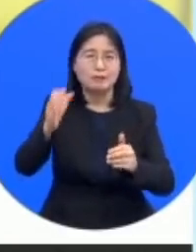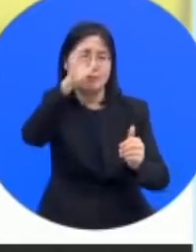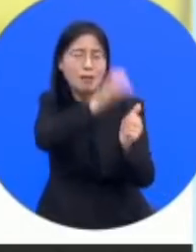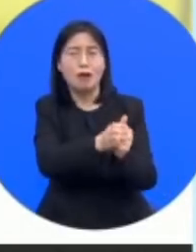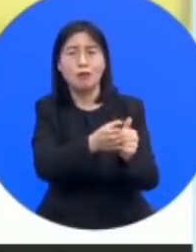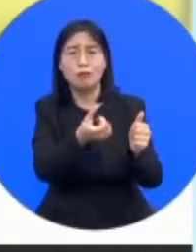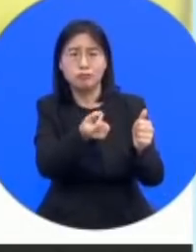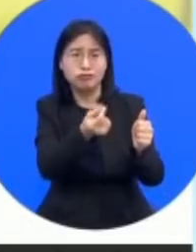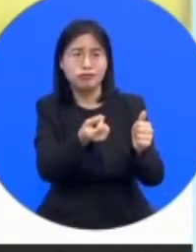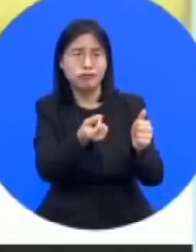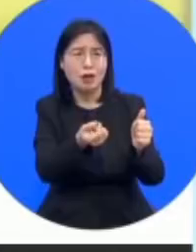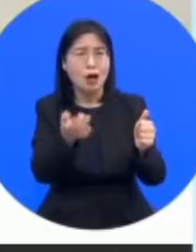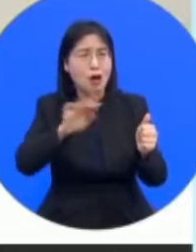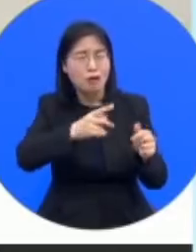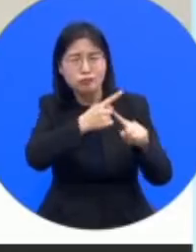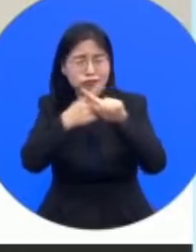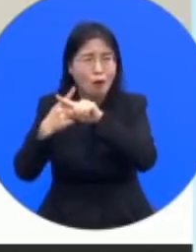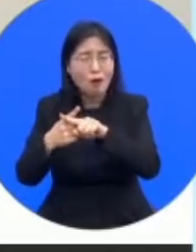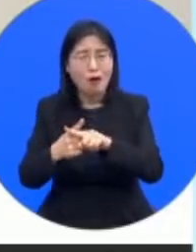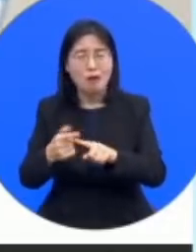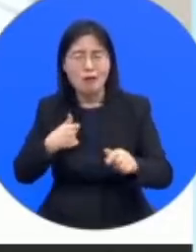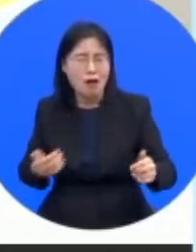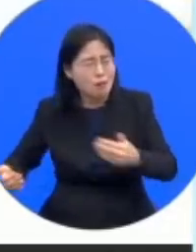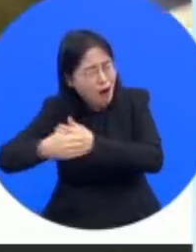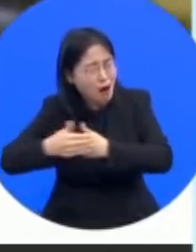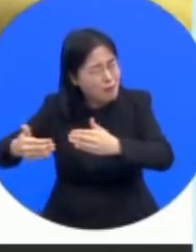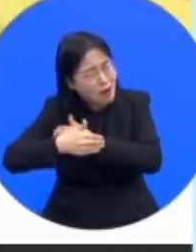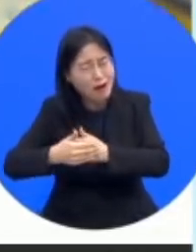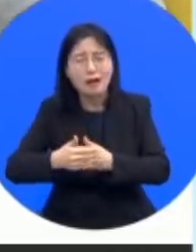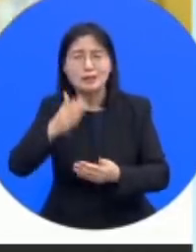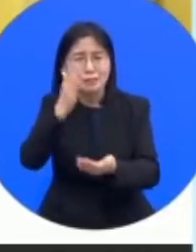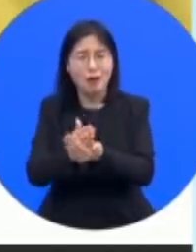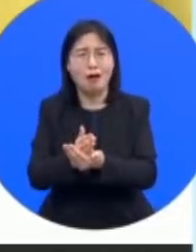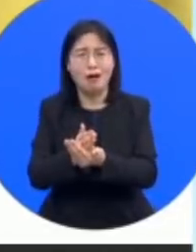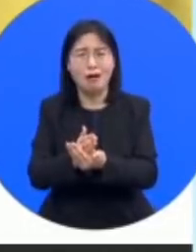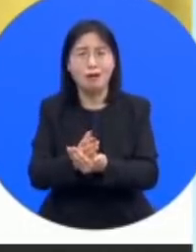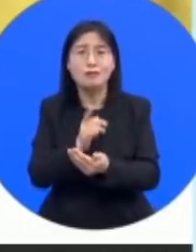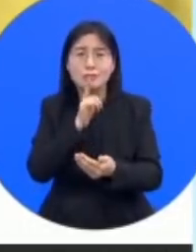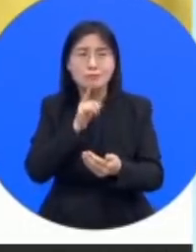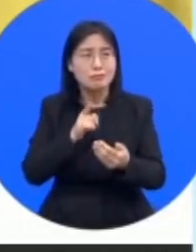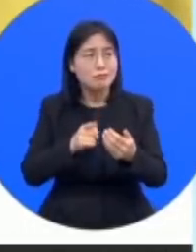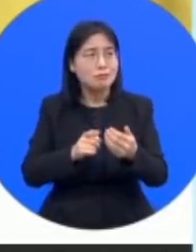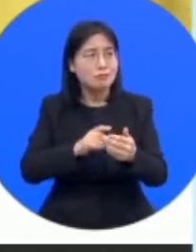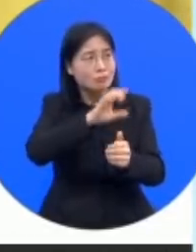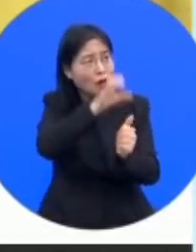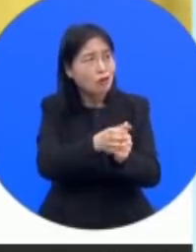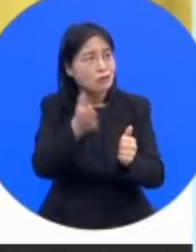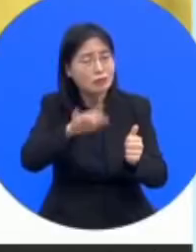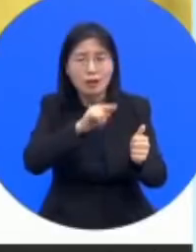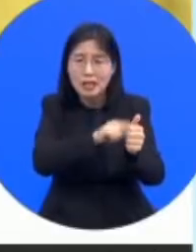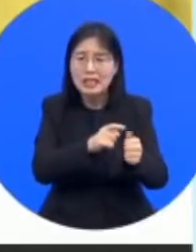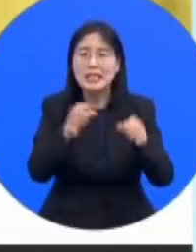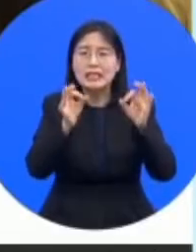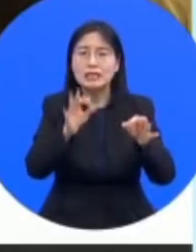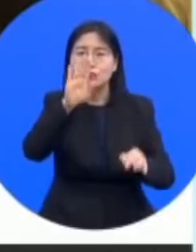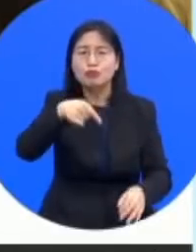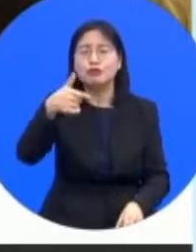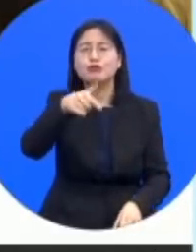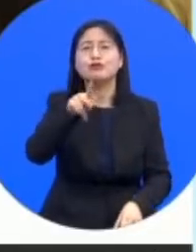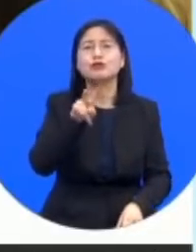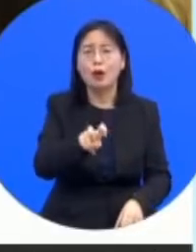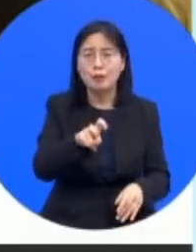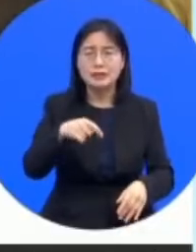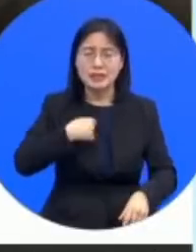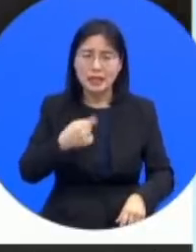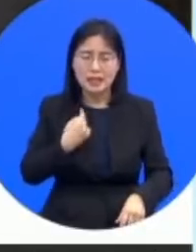그냥 무턱대고 강요를 감싸거나 대통령을 감싸거나 이런 행보는 아니었다고 보여 지거든요 4 김부겸 종리 본인의 강점을 찾는